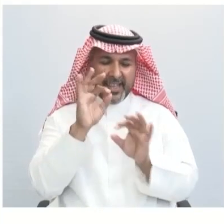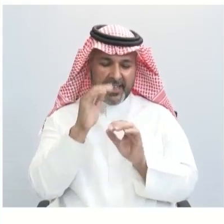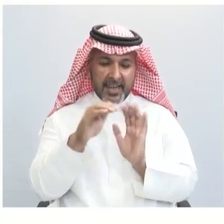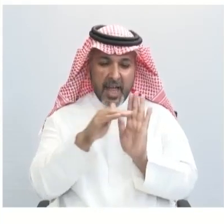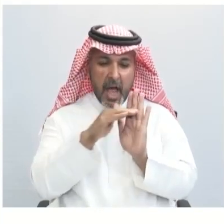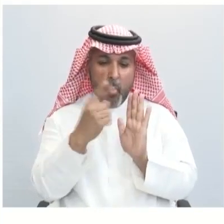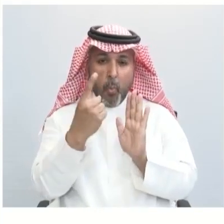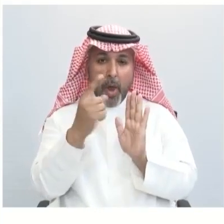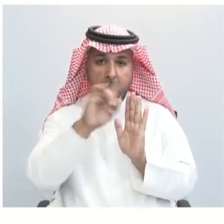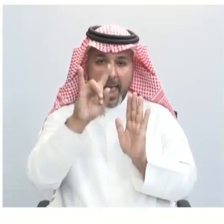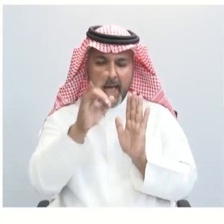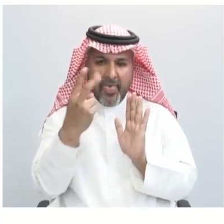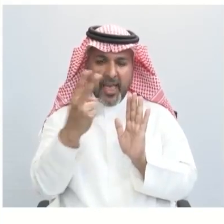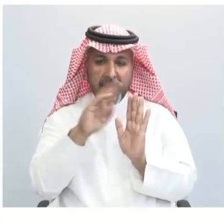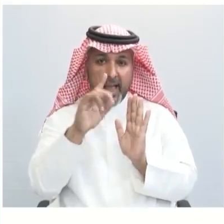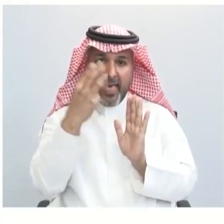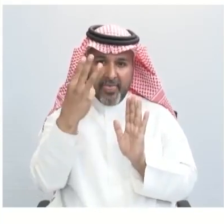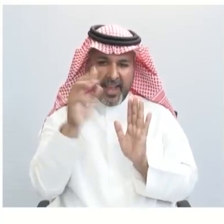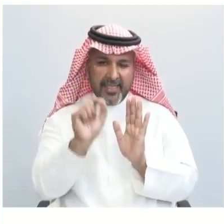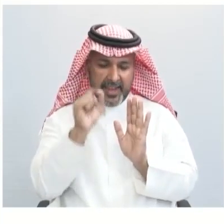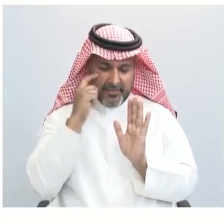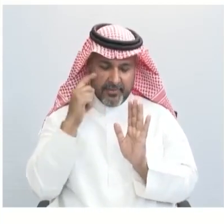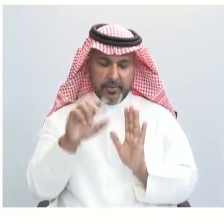business or sell stuff.